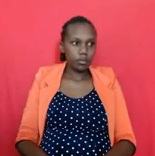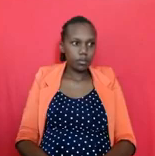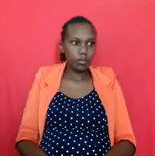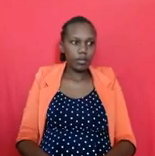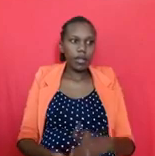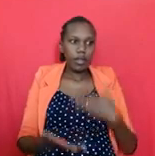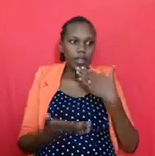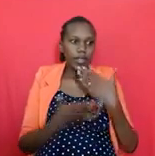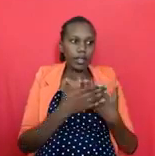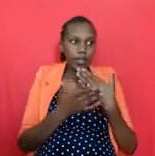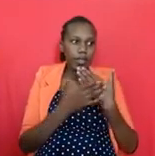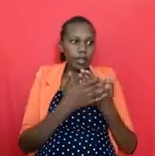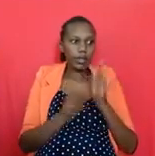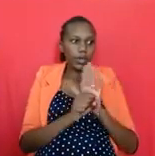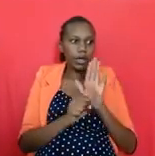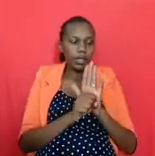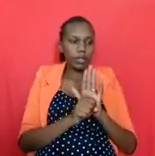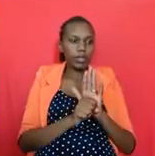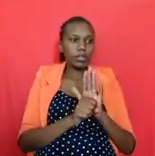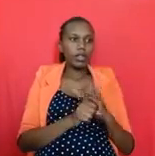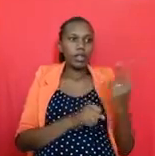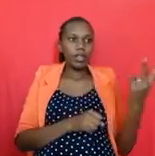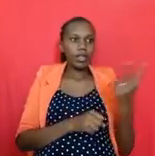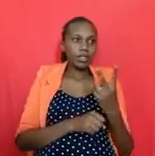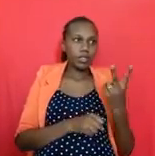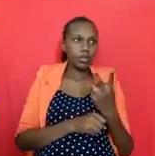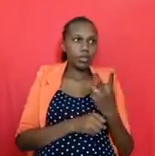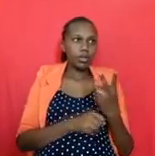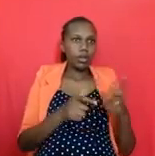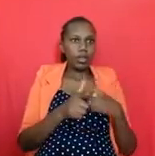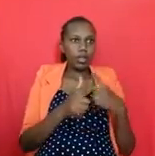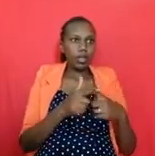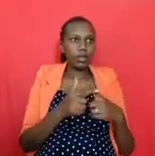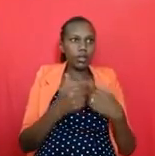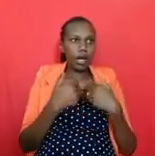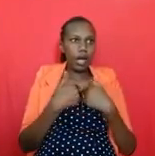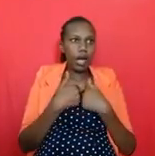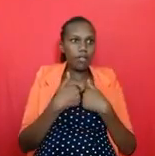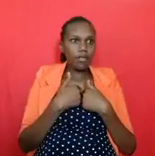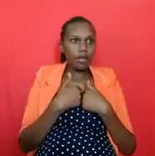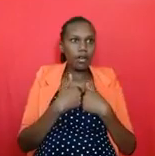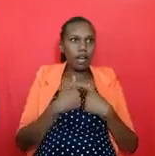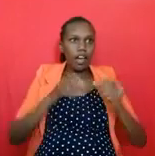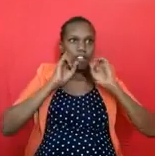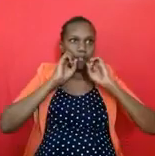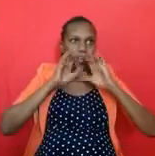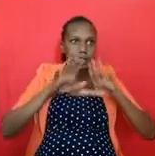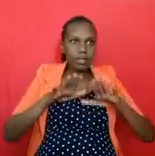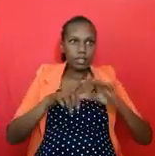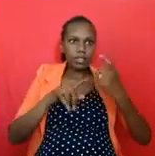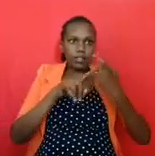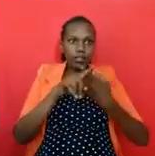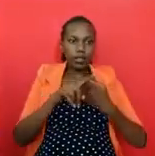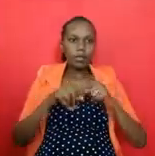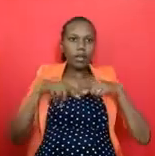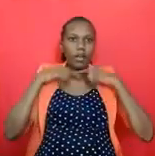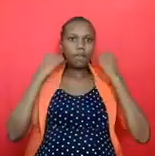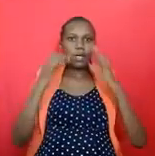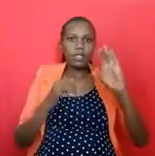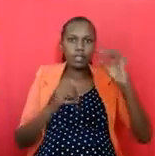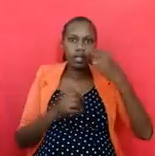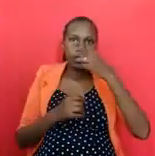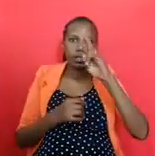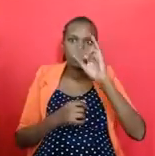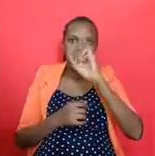Thank you very much, Jerry Thande and your sister. Na Jerry Wada, dini mwana kirathimo kia mutu gatiri Chris. Na kogo ni tuku gatha